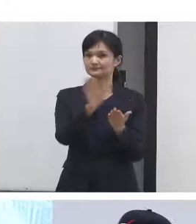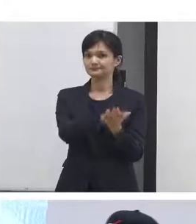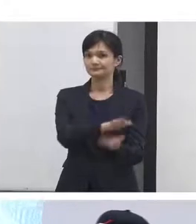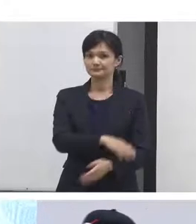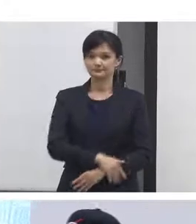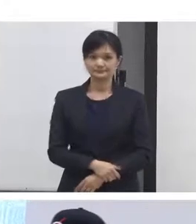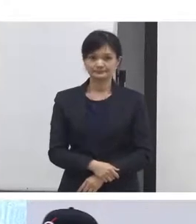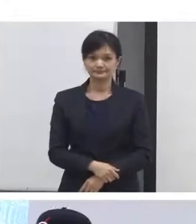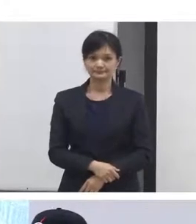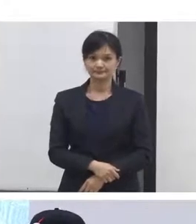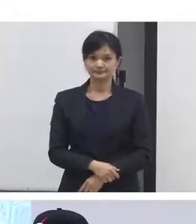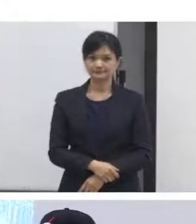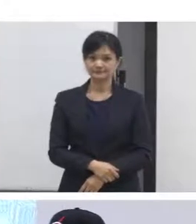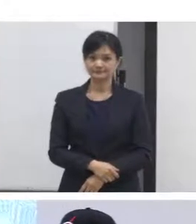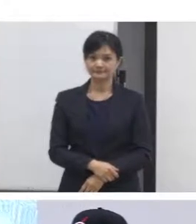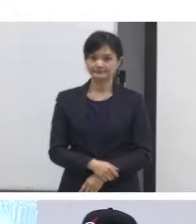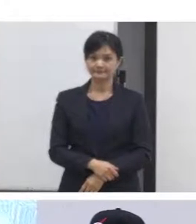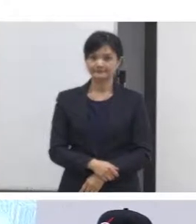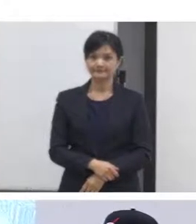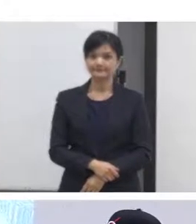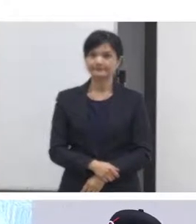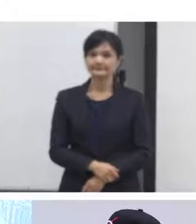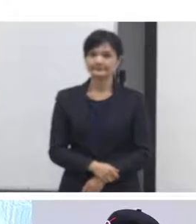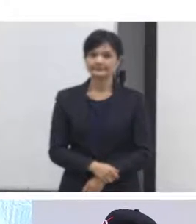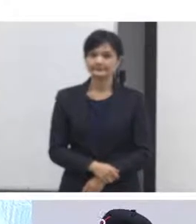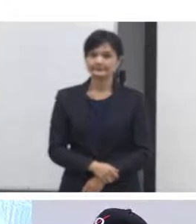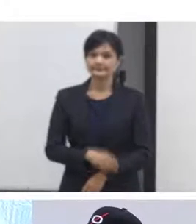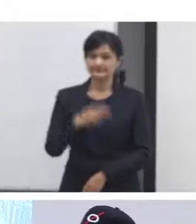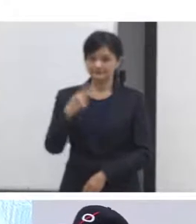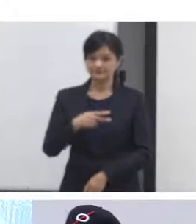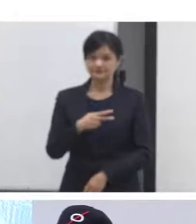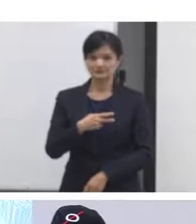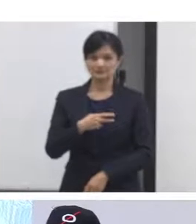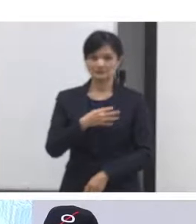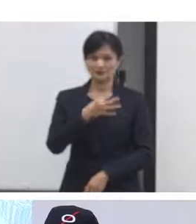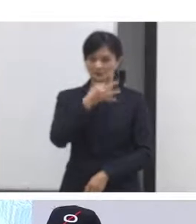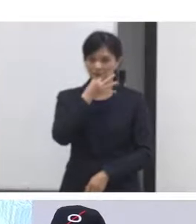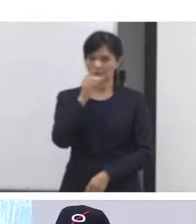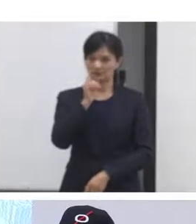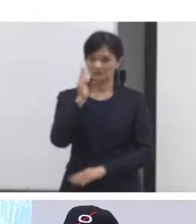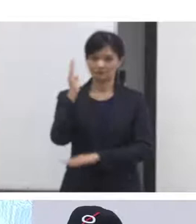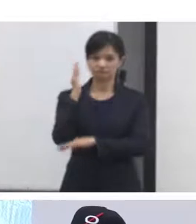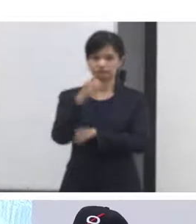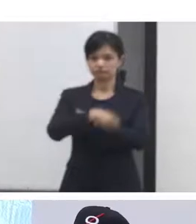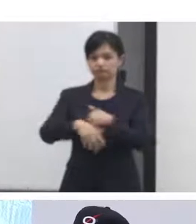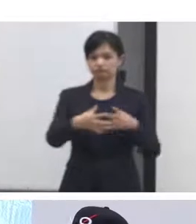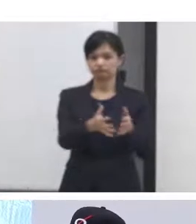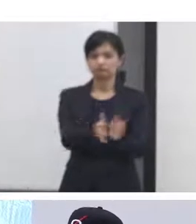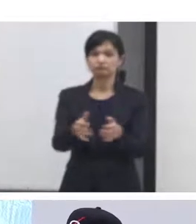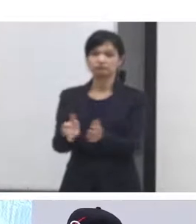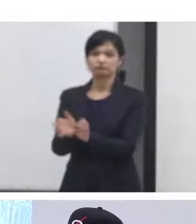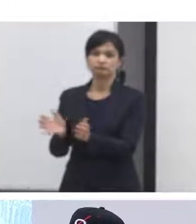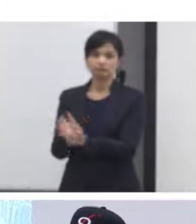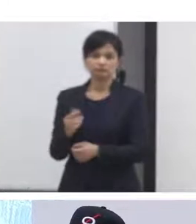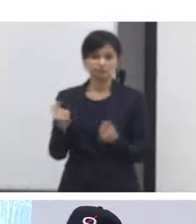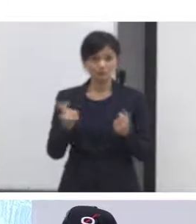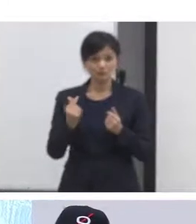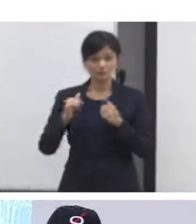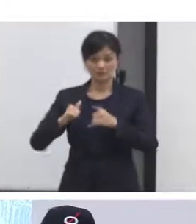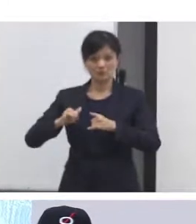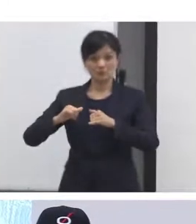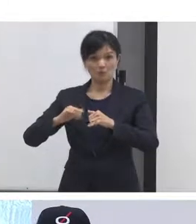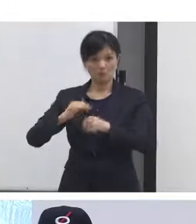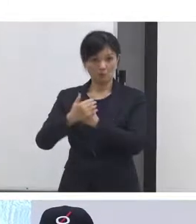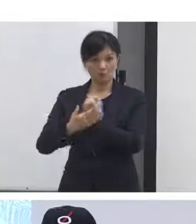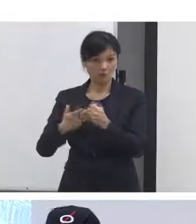就是。这当然也一个最大的问题是各单位，就是刚刚提到说，我们以为健保署已经花了25年，它